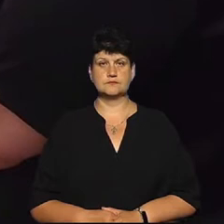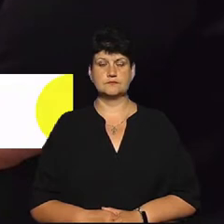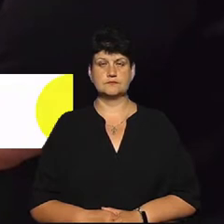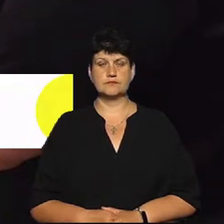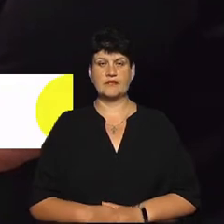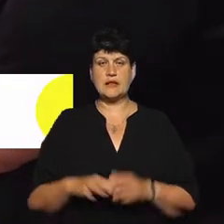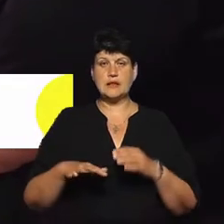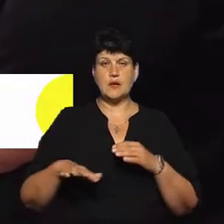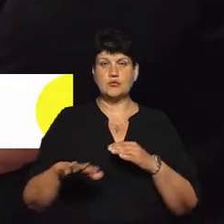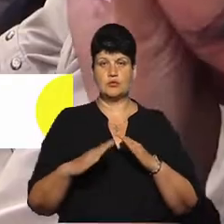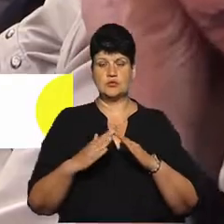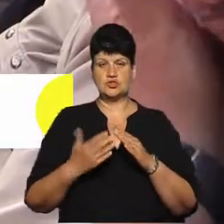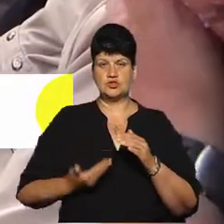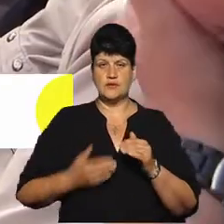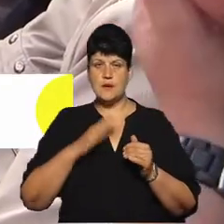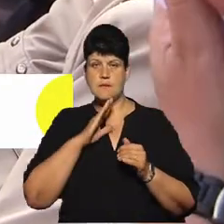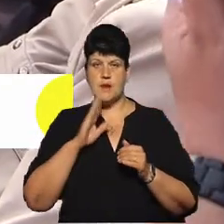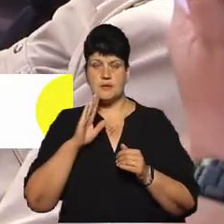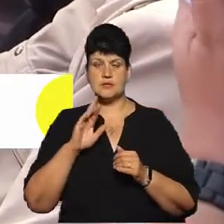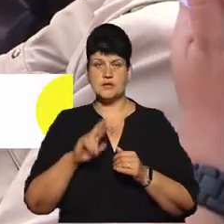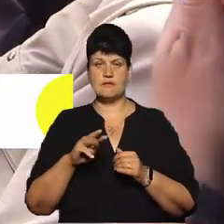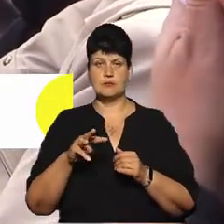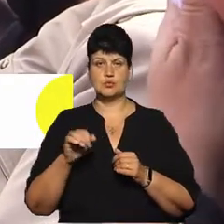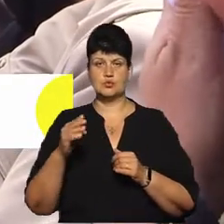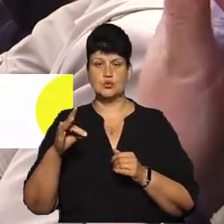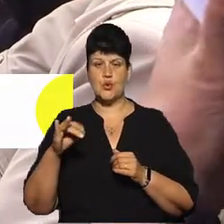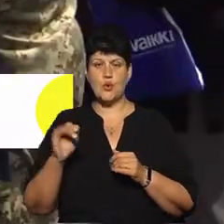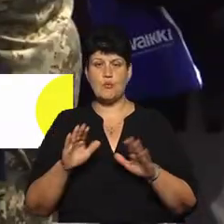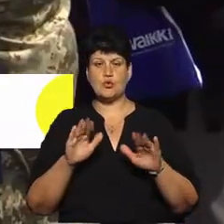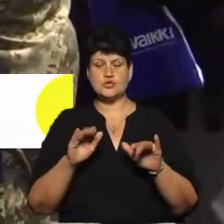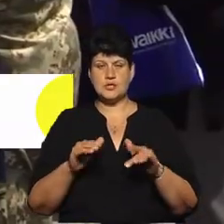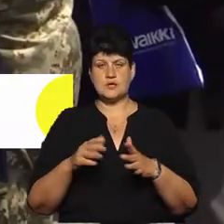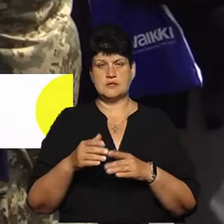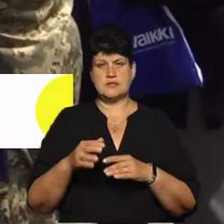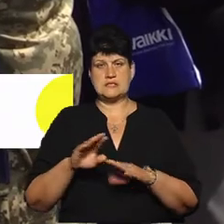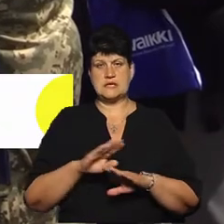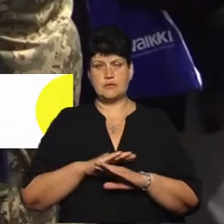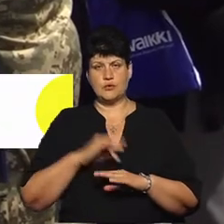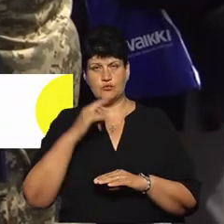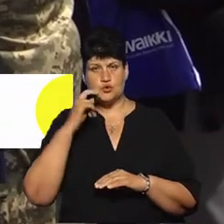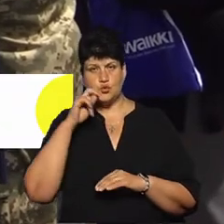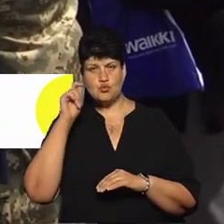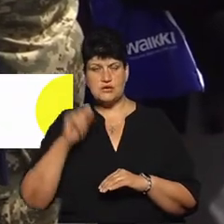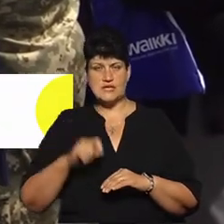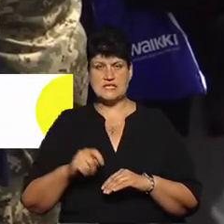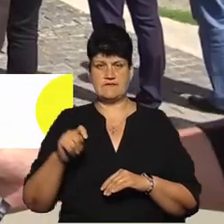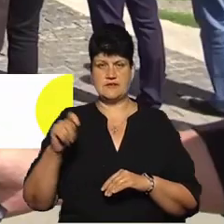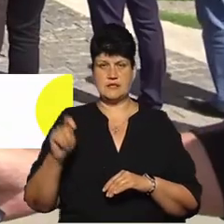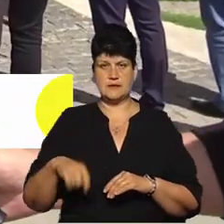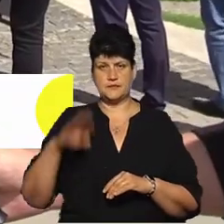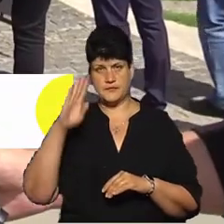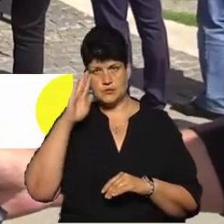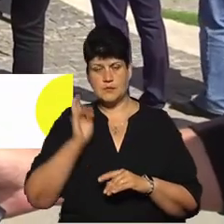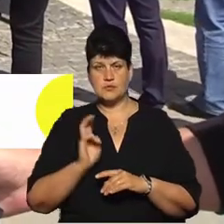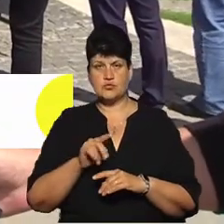На подвір'ї будинку, де живе мама Ярослава Мудрого, прощаються з загиблим у російсько-українській війні бійцем. Сюди прийшов його